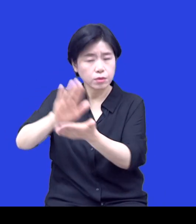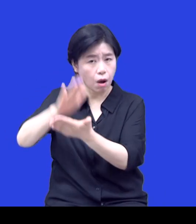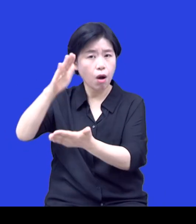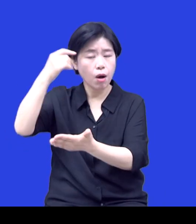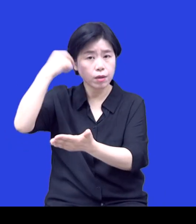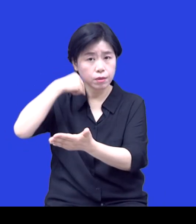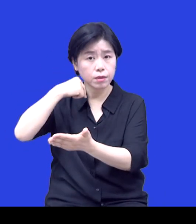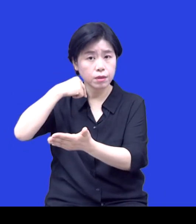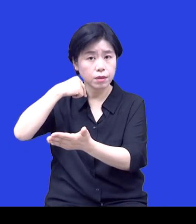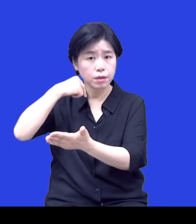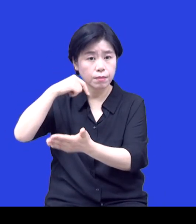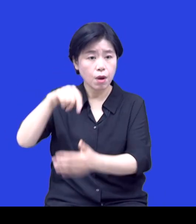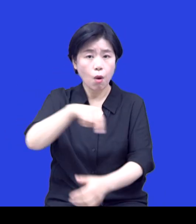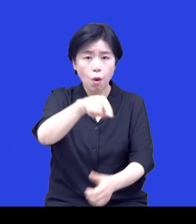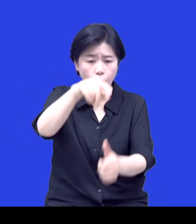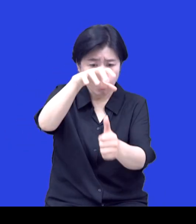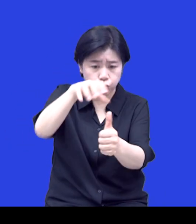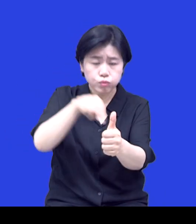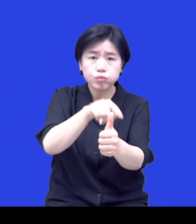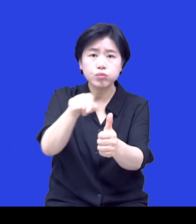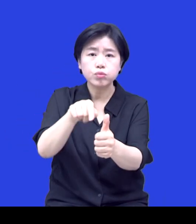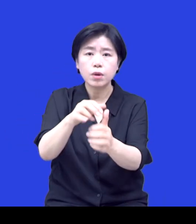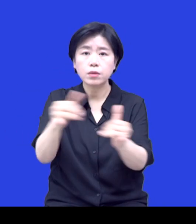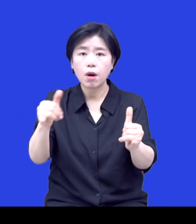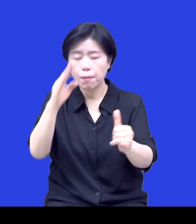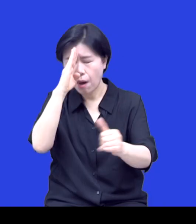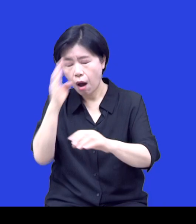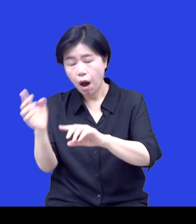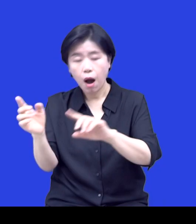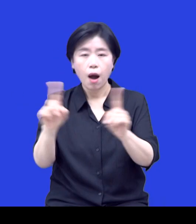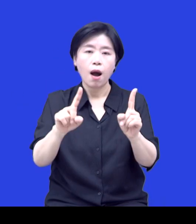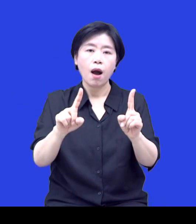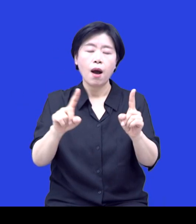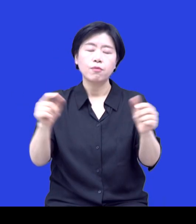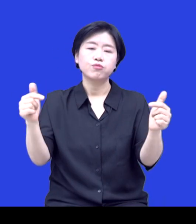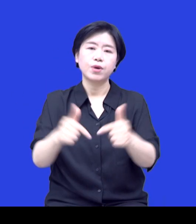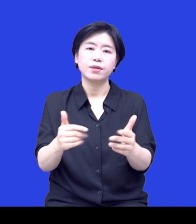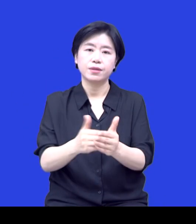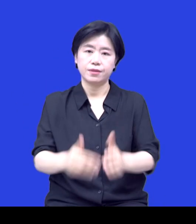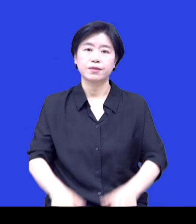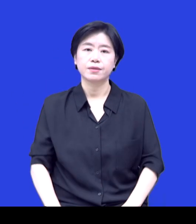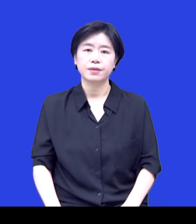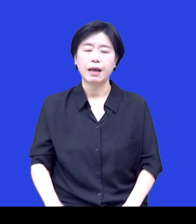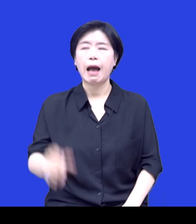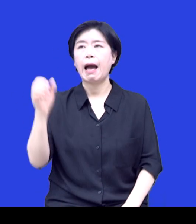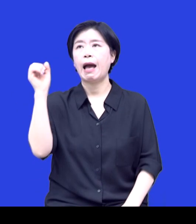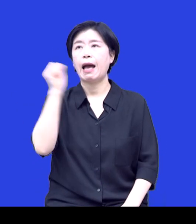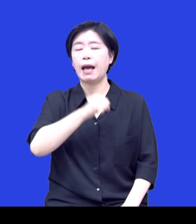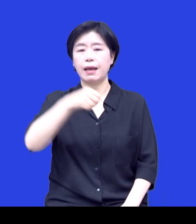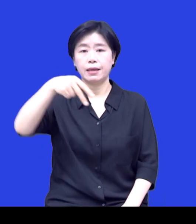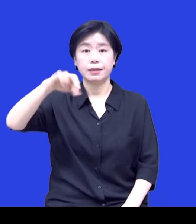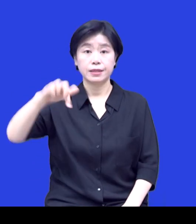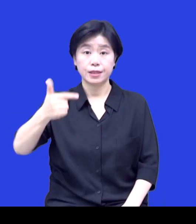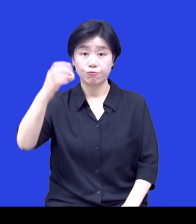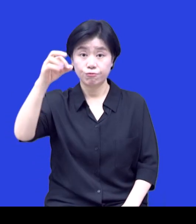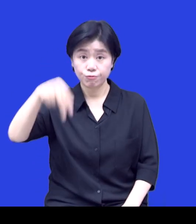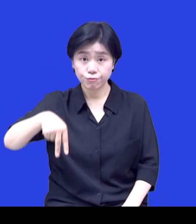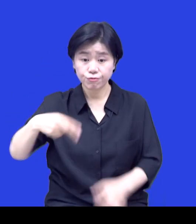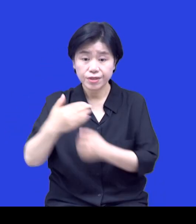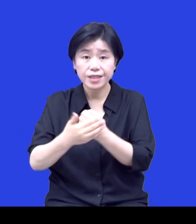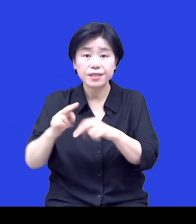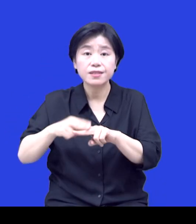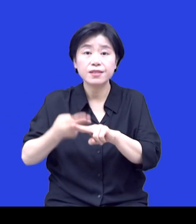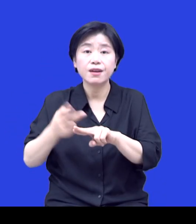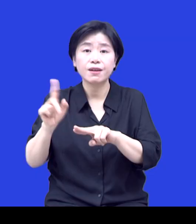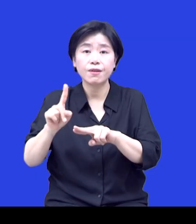그 이분들이 그걸 느끼는 거예요. 사람들이 병이 낫기 시작하고 제가 그때 알았어요. 신유의 은사란 내가 사람들한테